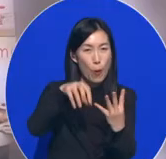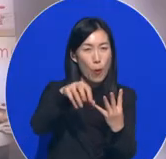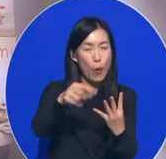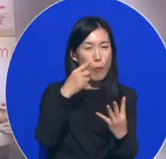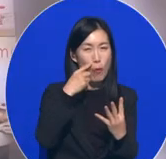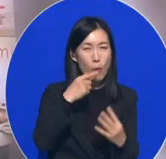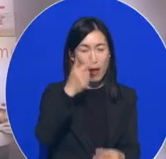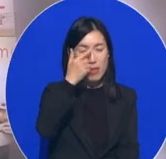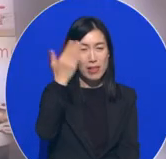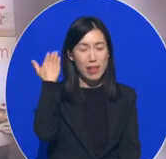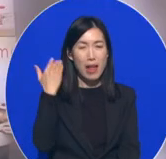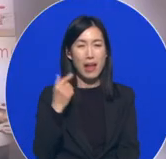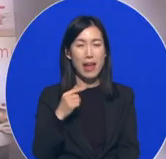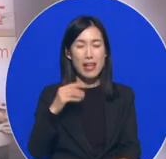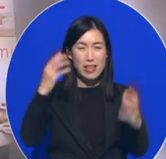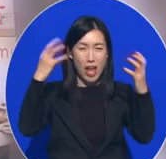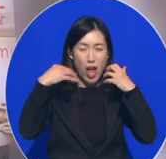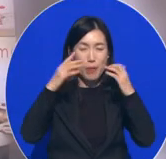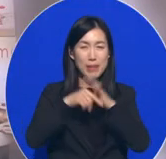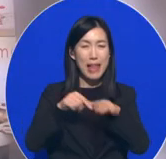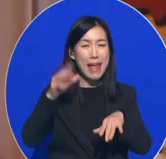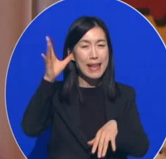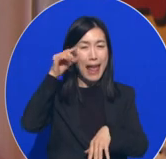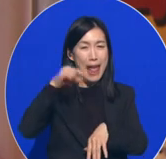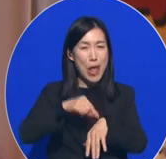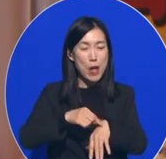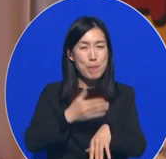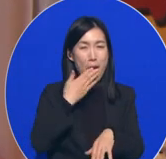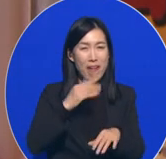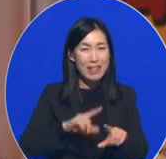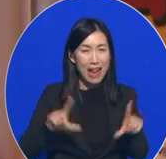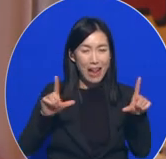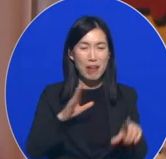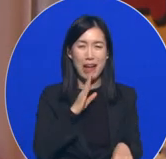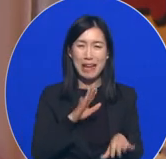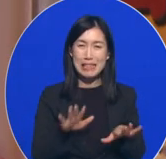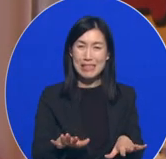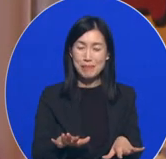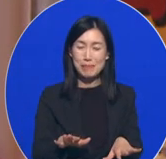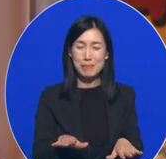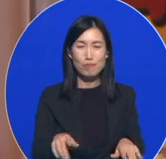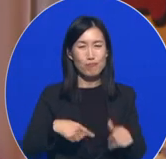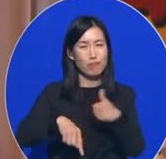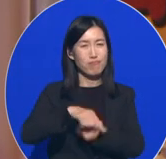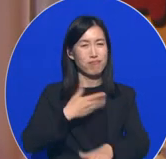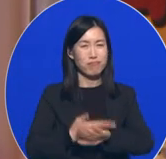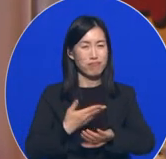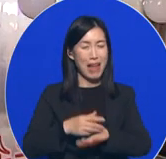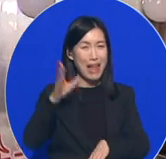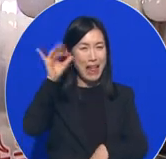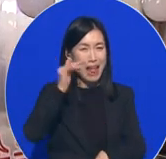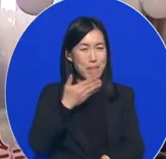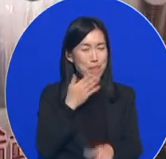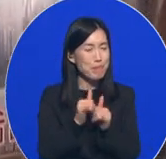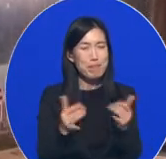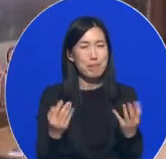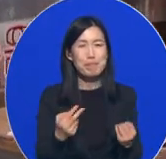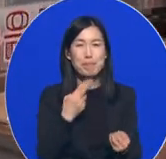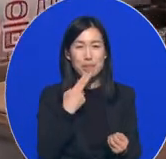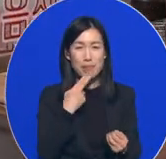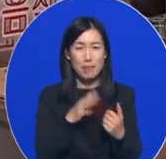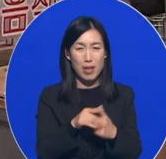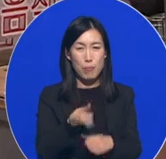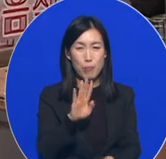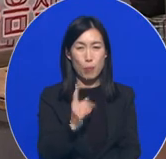한때 복날 하면 개고기 먹는 날로 여겨졌지만 요새는 예전만큼 개고기를 찾는 사람이 많지 않아 이런 보신탕